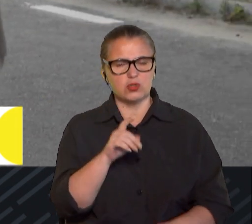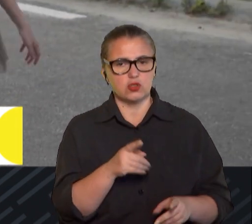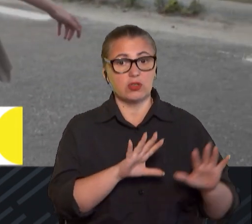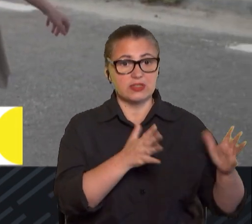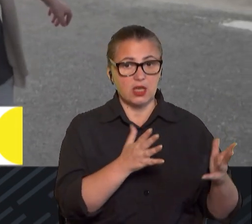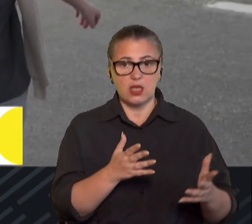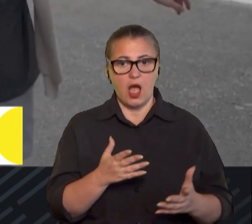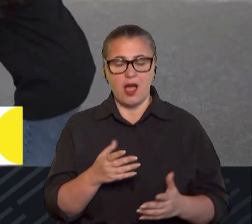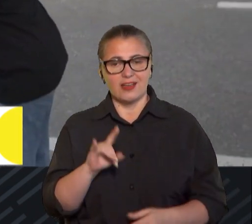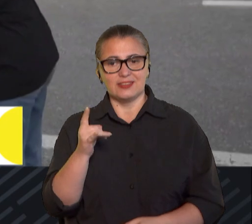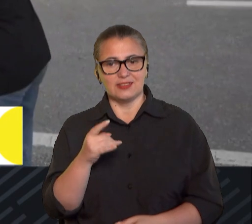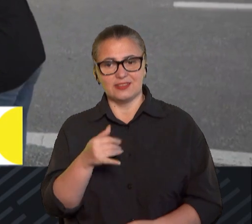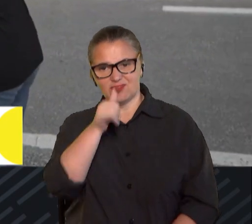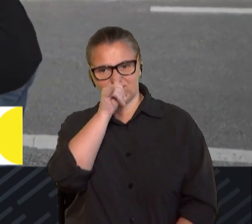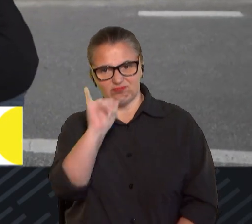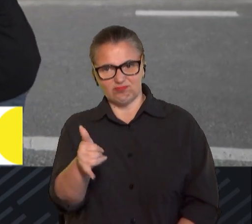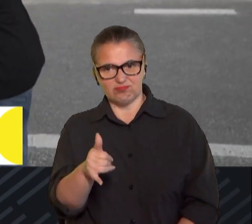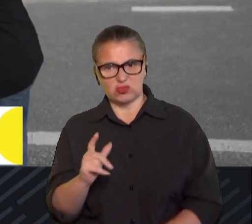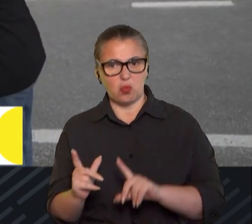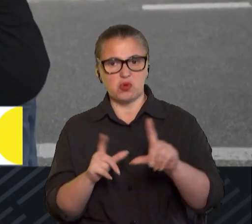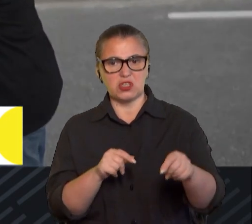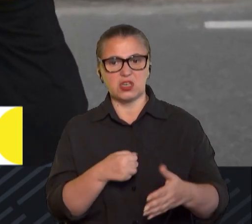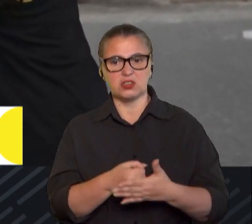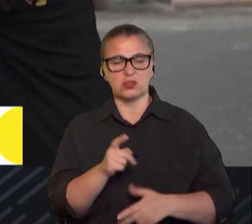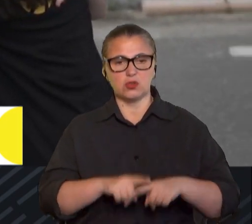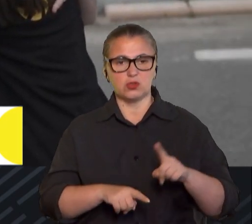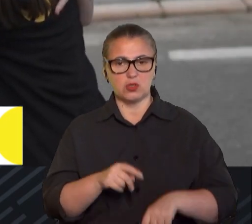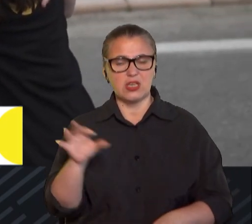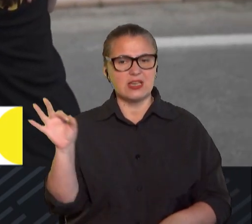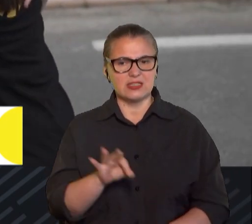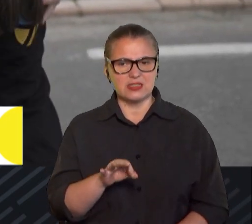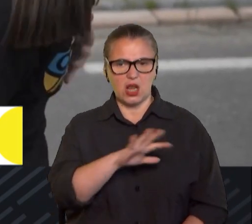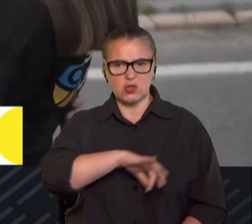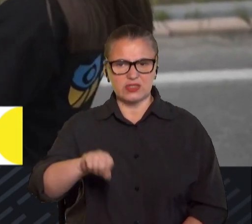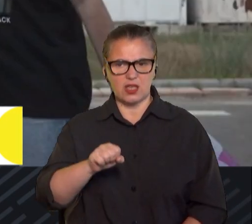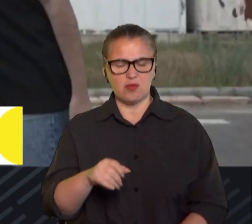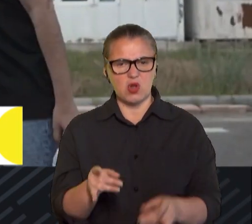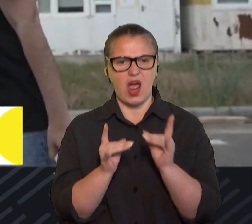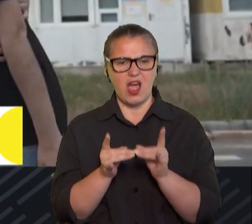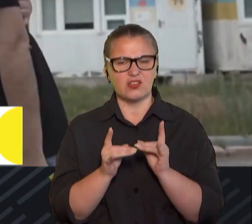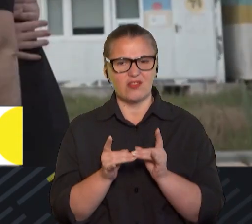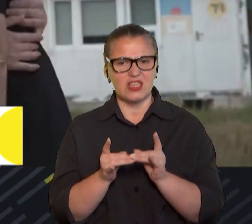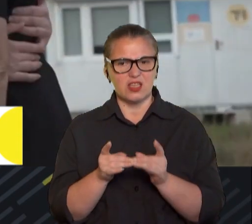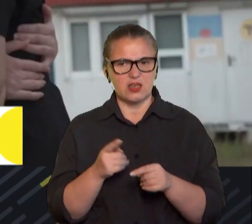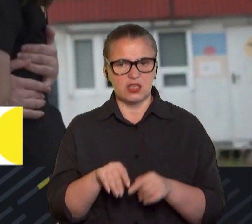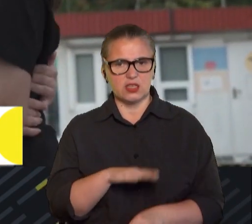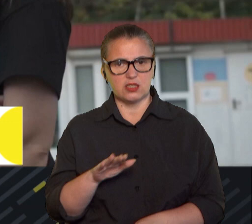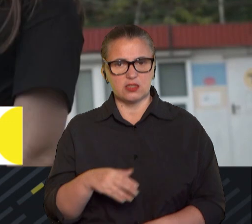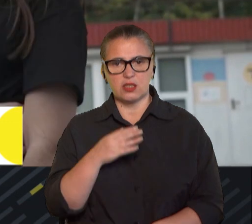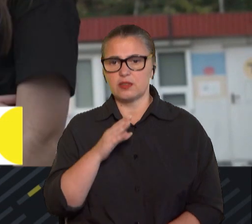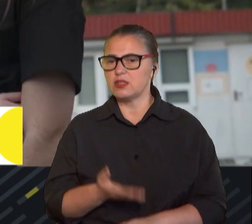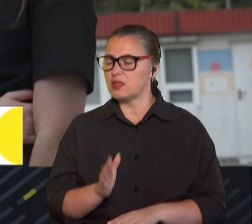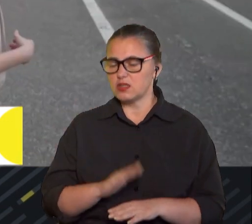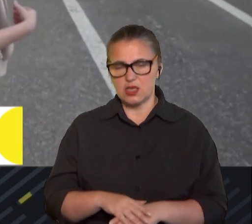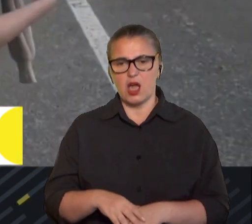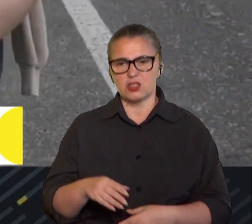можливості потратити до родини, до родичів. Цих дітей одразу забирають в інтернат, і надзвичайно тяжко потім їх витягти звідти. Тож